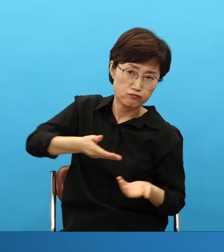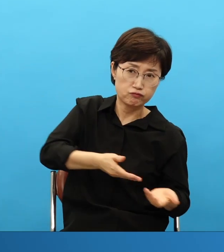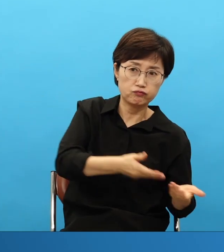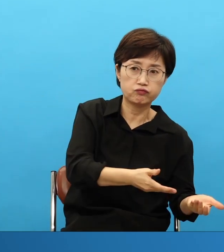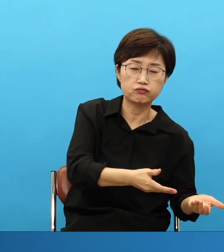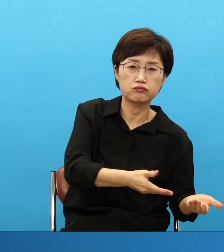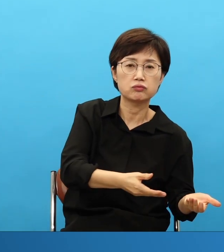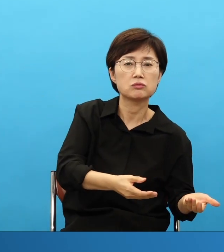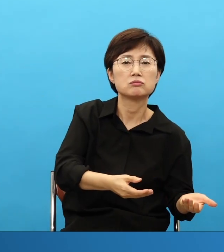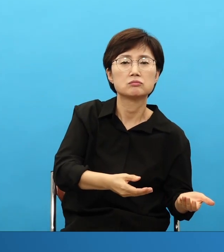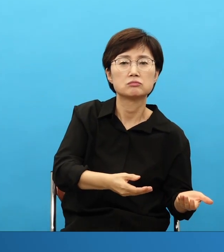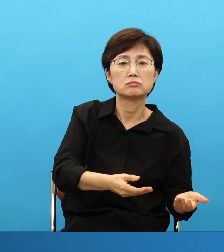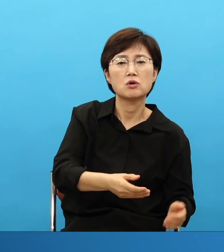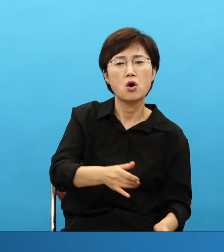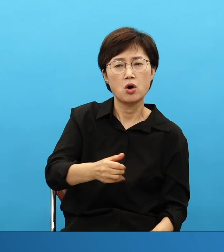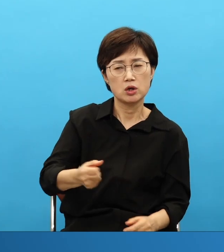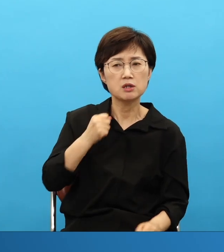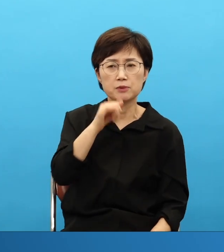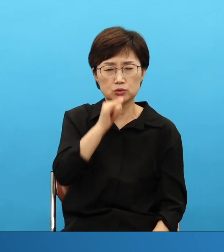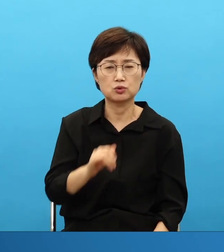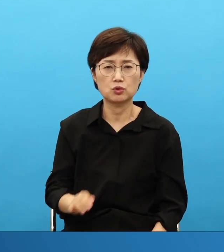뒤 18절